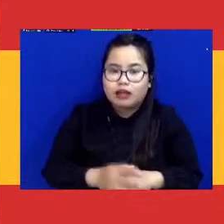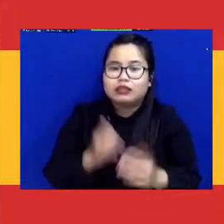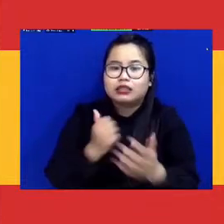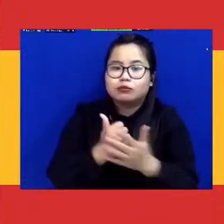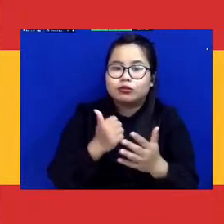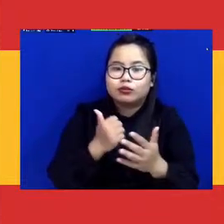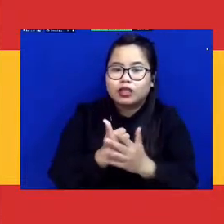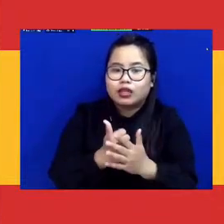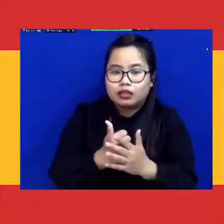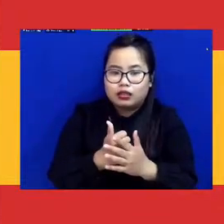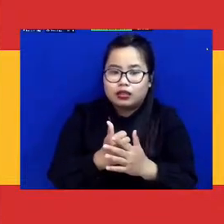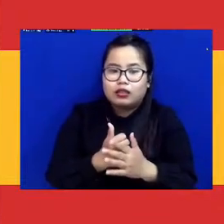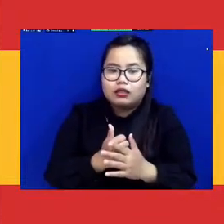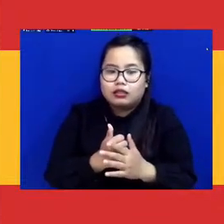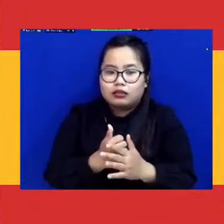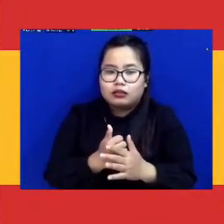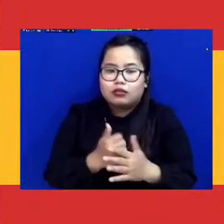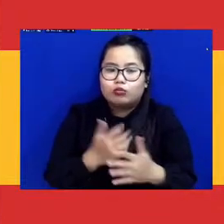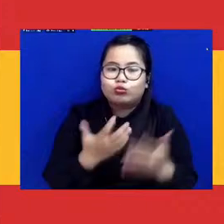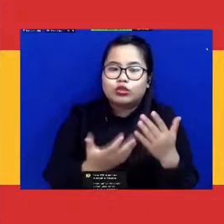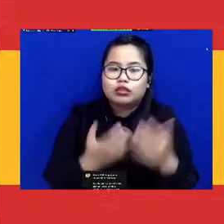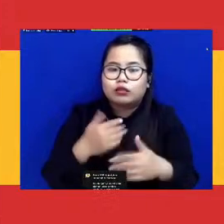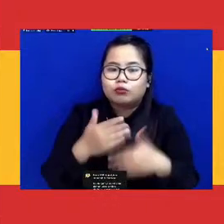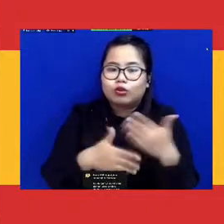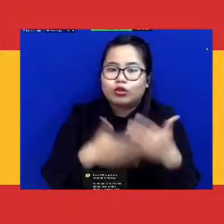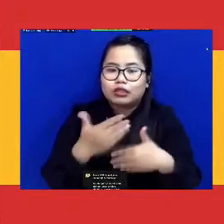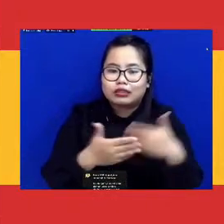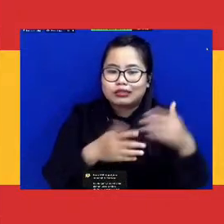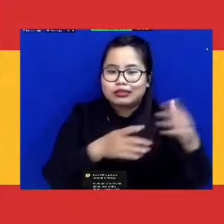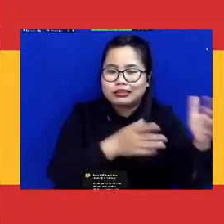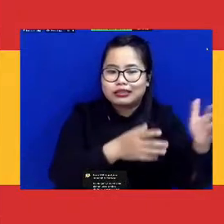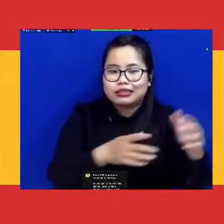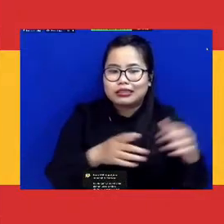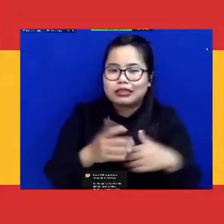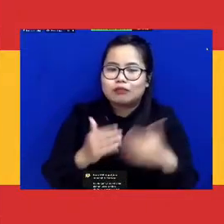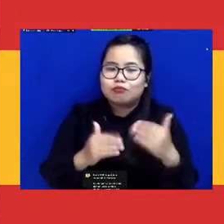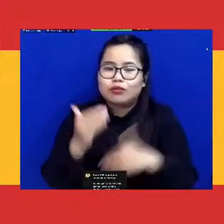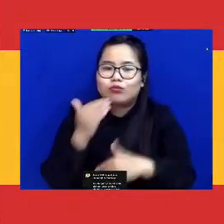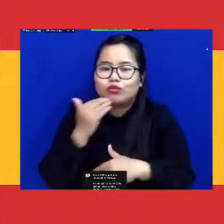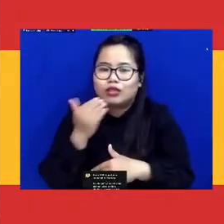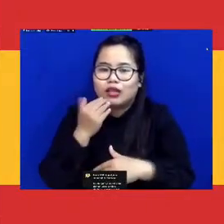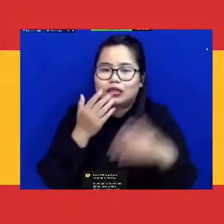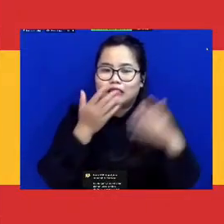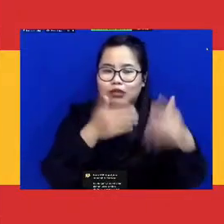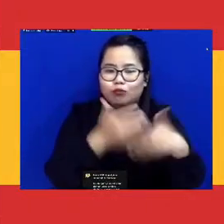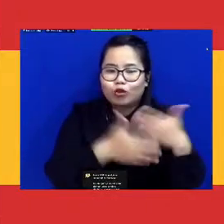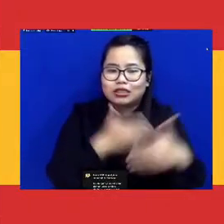fleksibilitas, dinamika itu sangat penting dalam proses ini. Dan